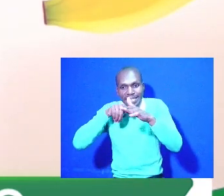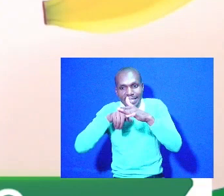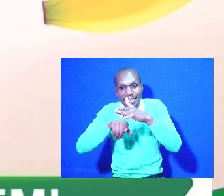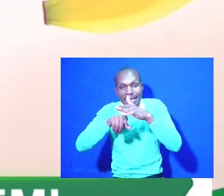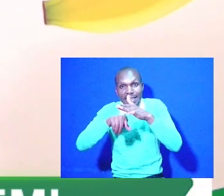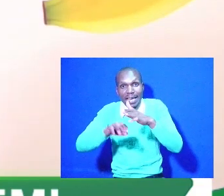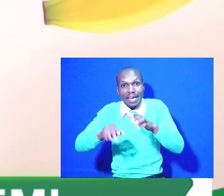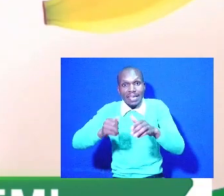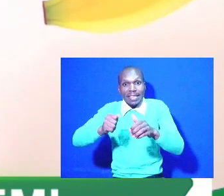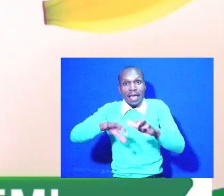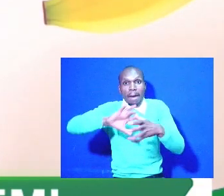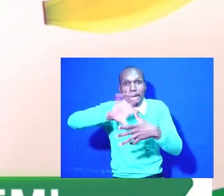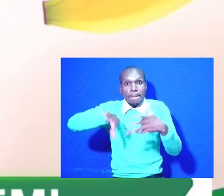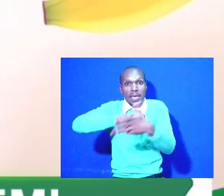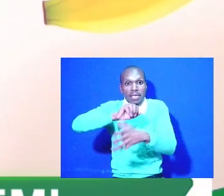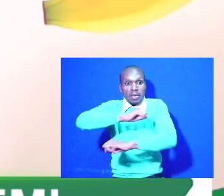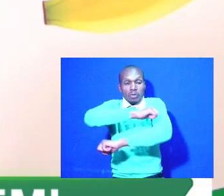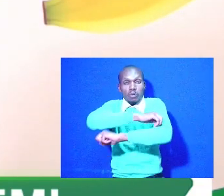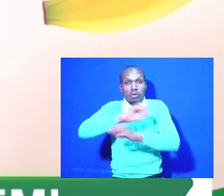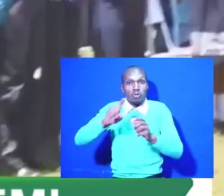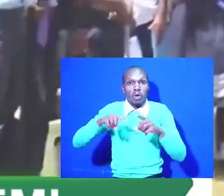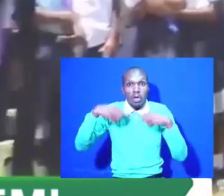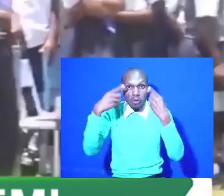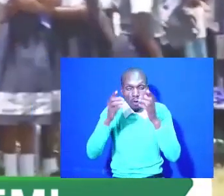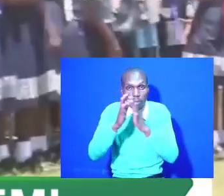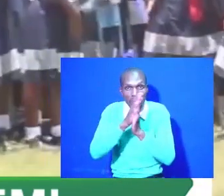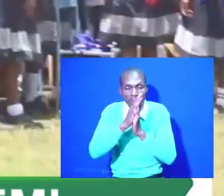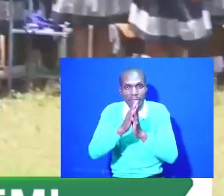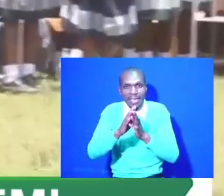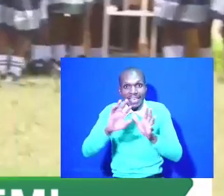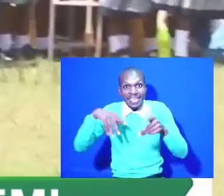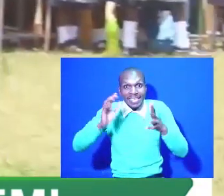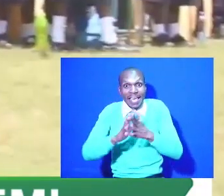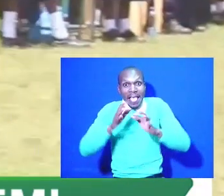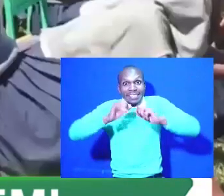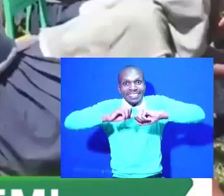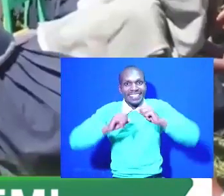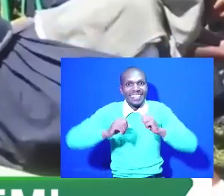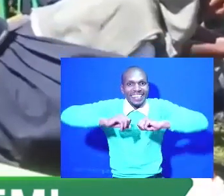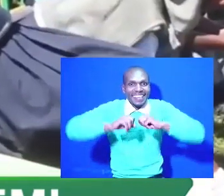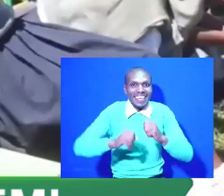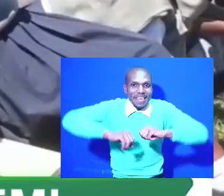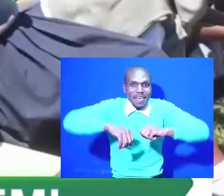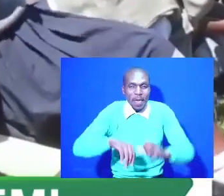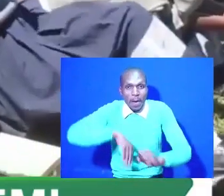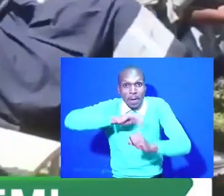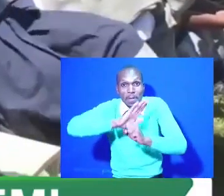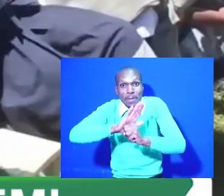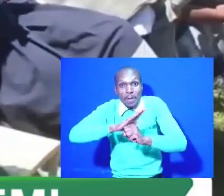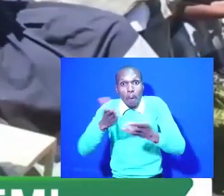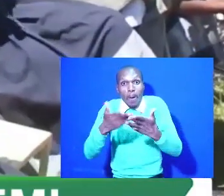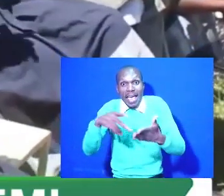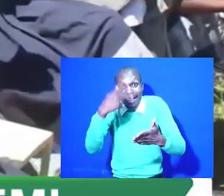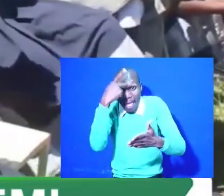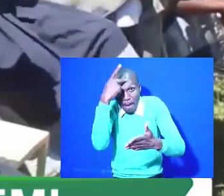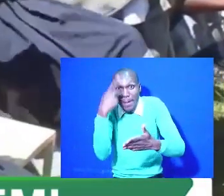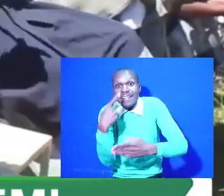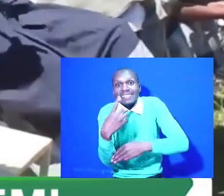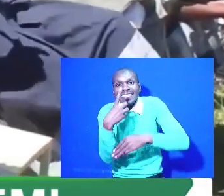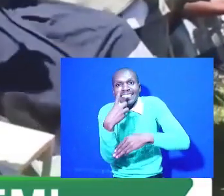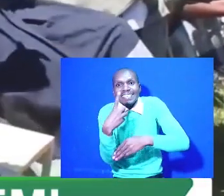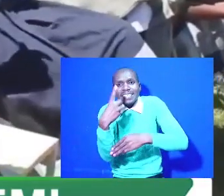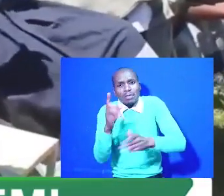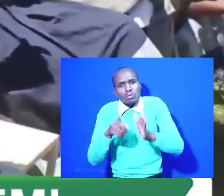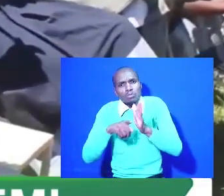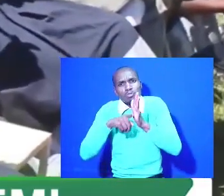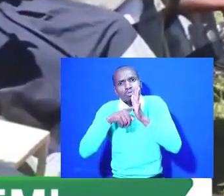na kutoretera roboti rokubatia Namogoko asekira umuiburi kora umano yego korabia anene mono